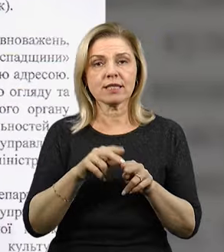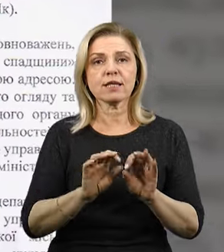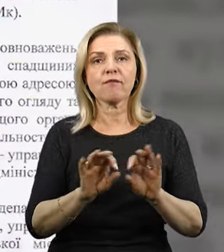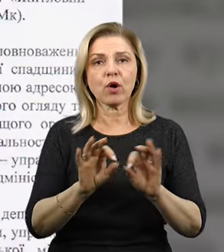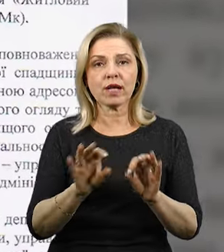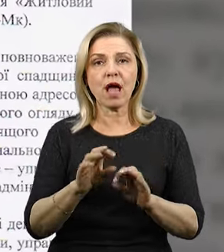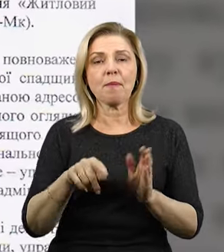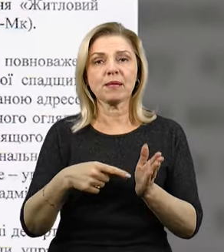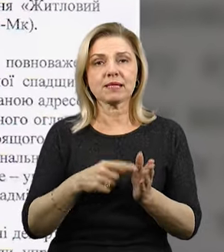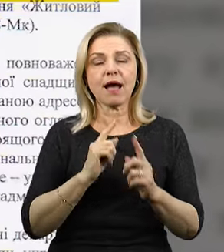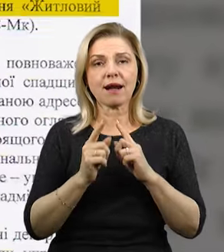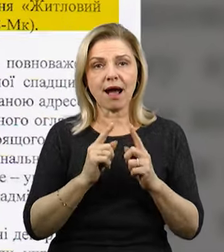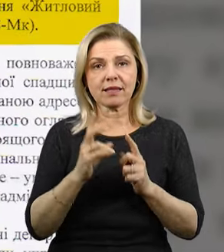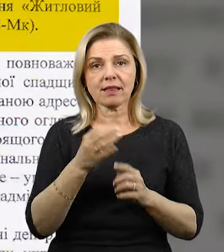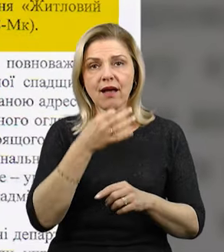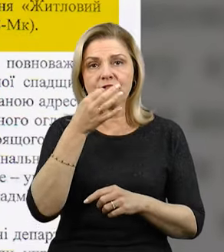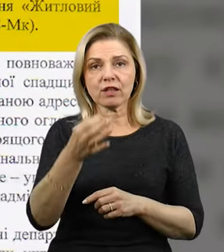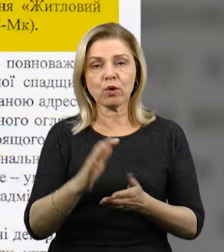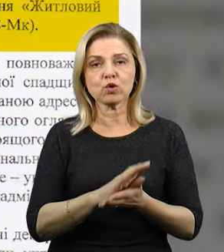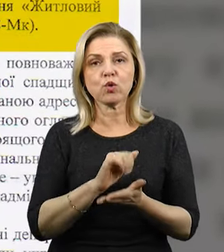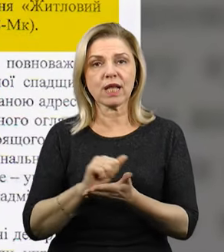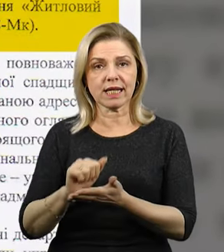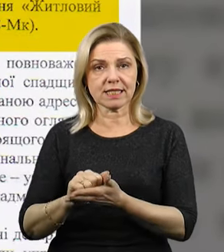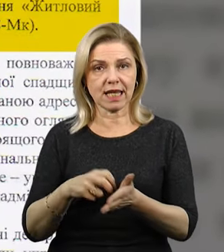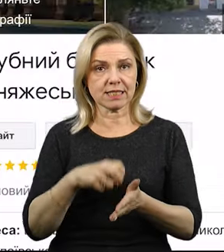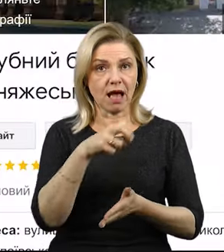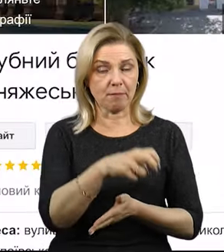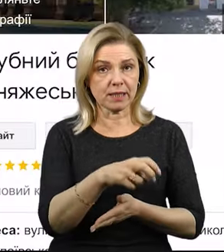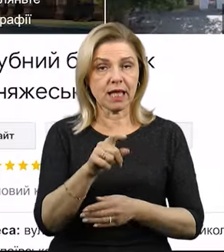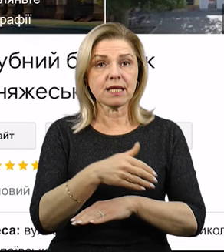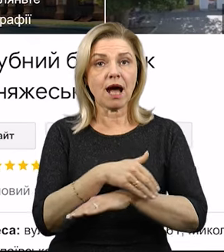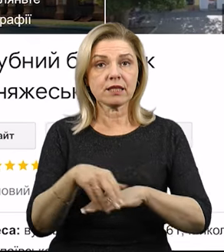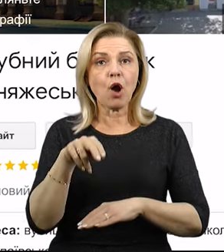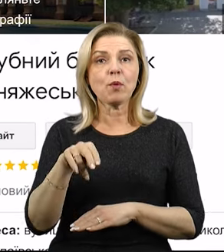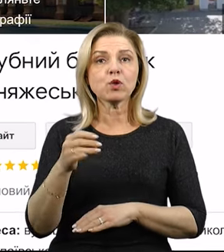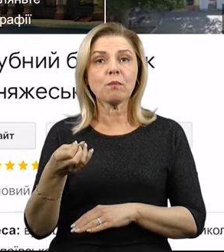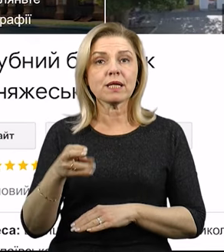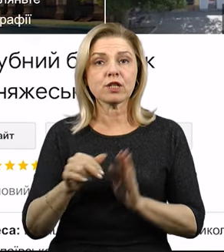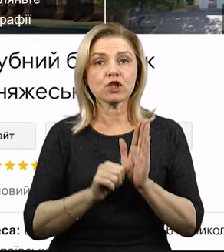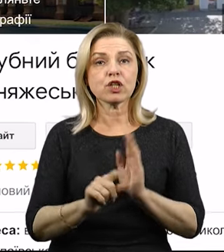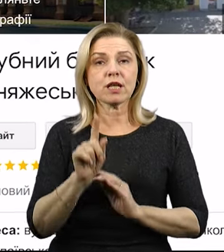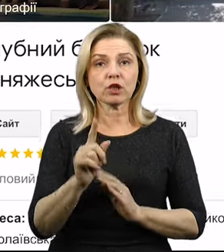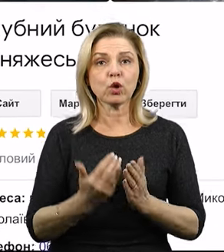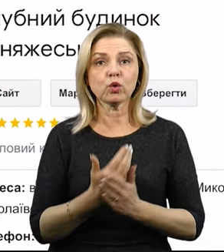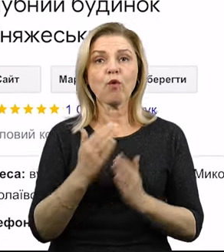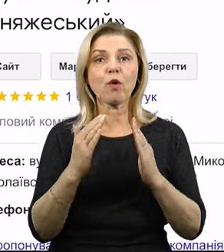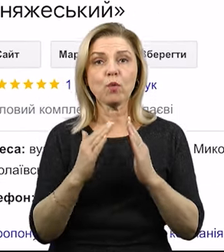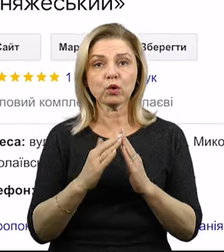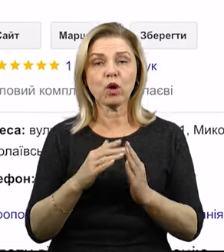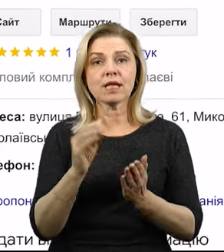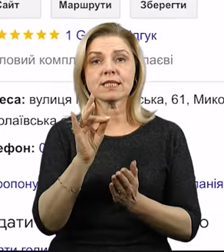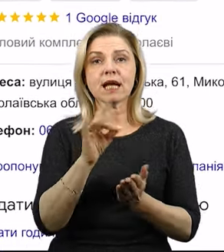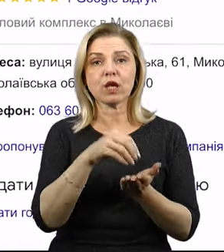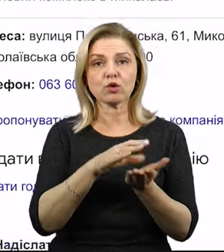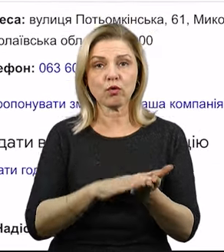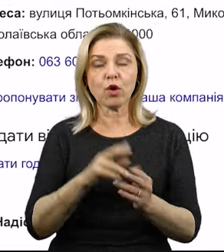спадщини Миколаївської міської ради у відповіді на журналістський запит за адресою Потьомкінська 61 новобудови зареєстрований